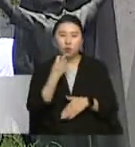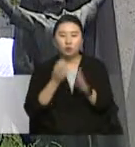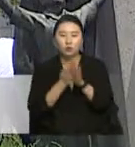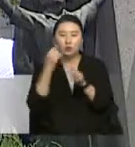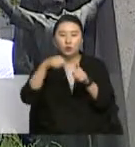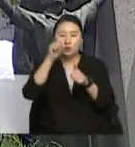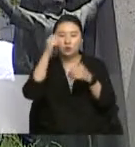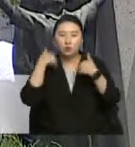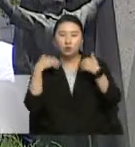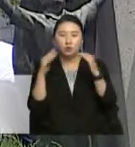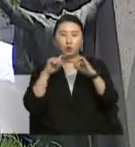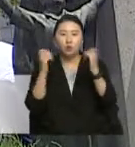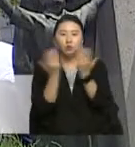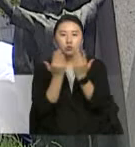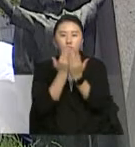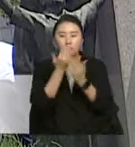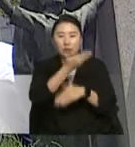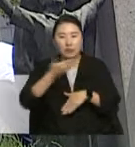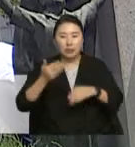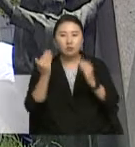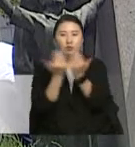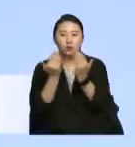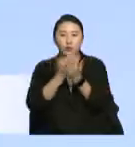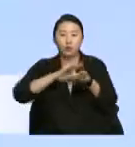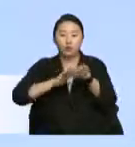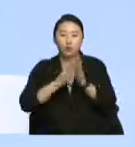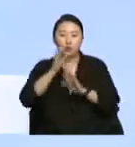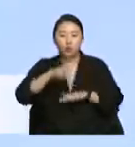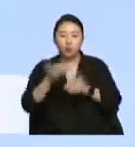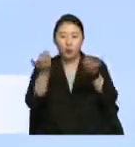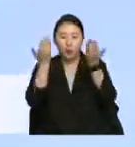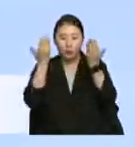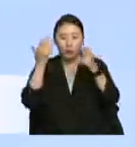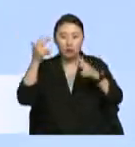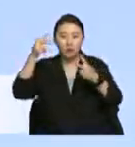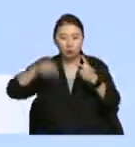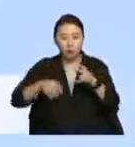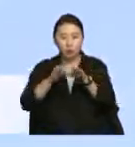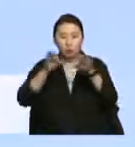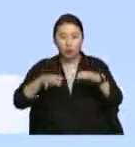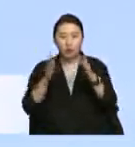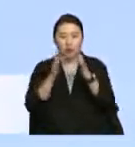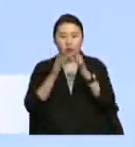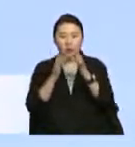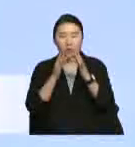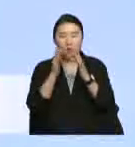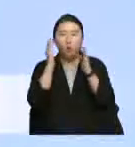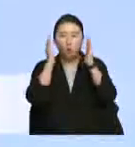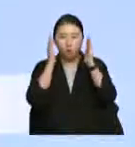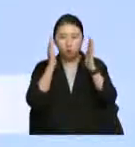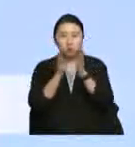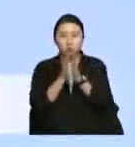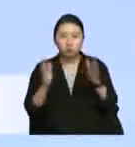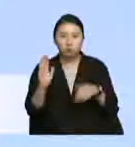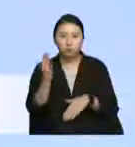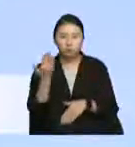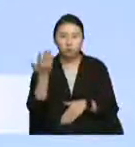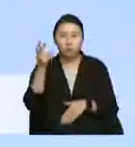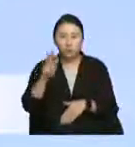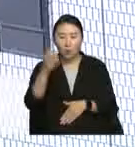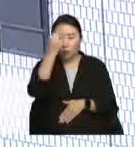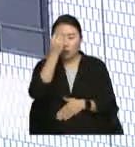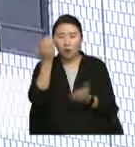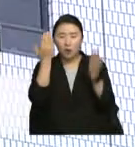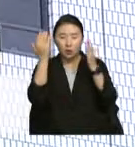서울시교육청은 성북구 와 강북구의 모든 유치원과 학교에 대해 2주간 원격 수업을 진행하도록 조치했습니다 다만